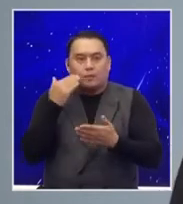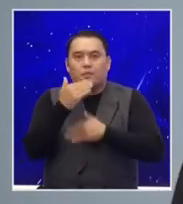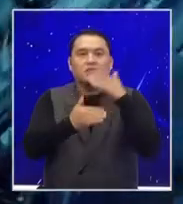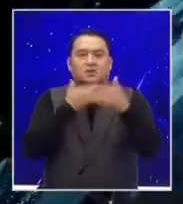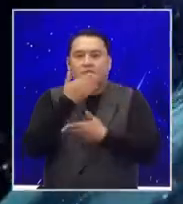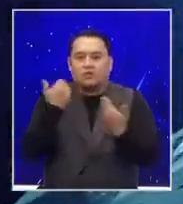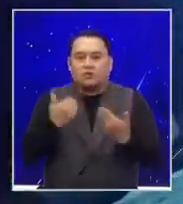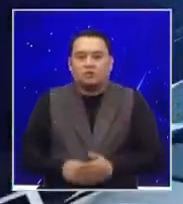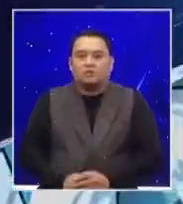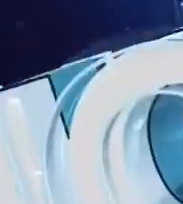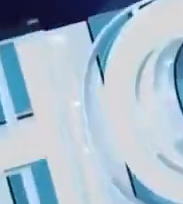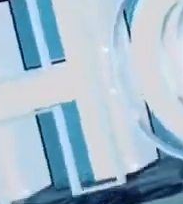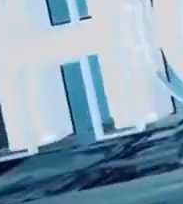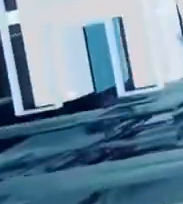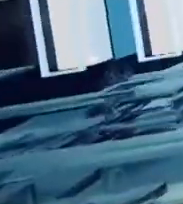перспективными.